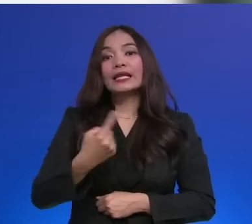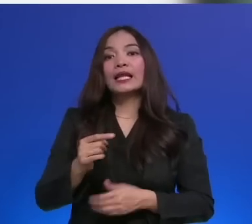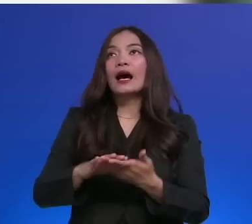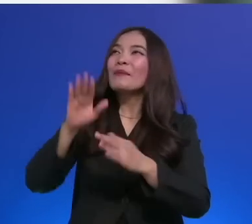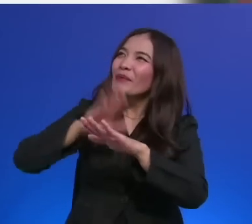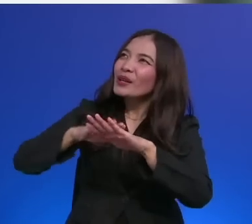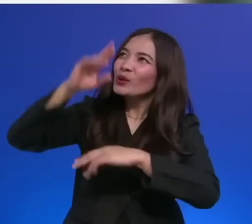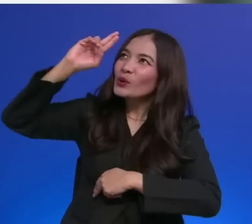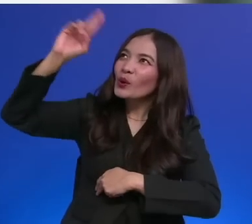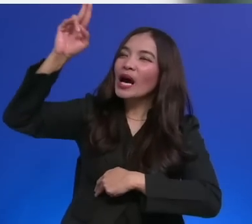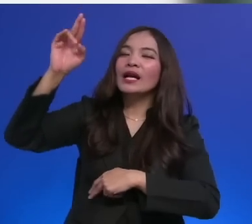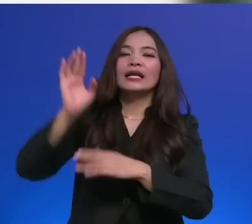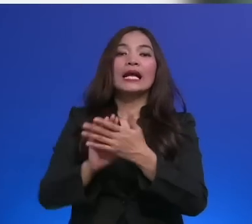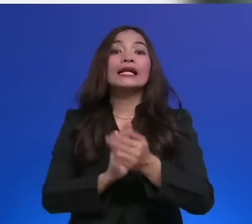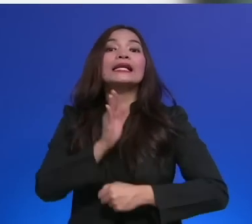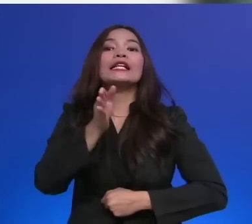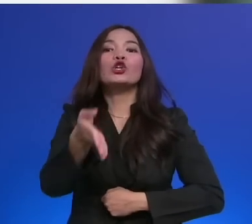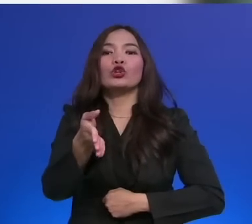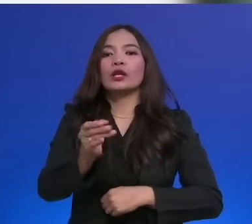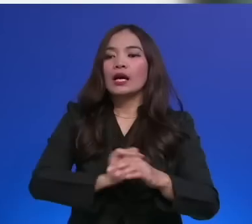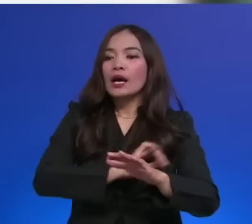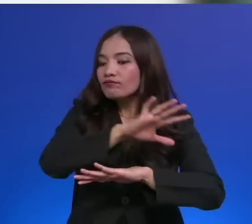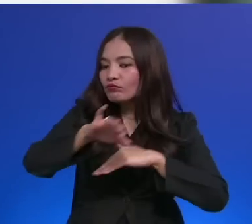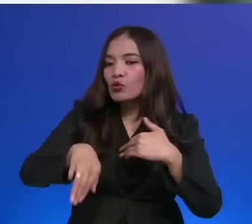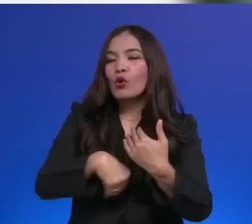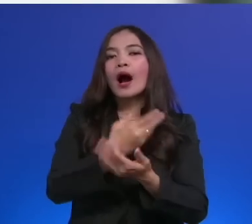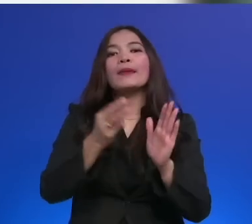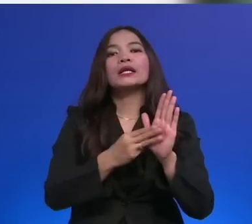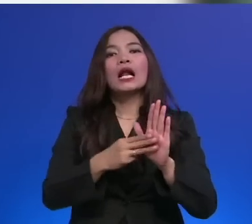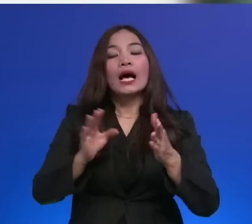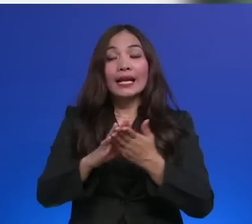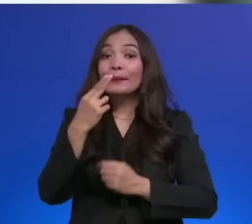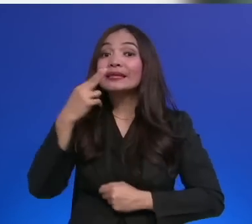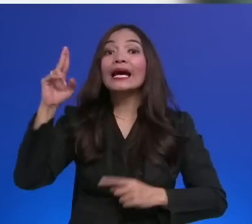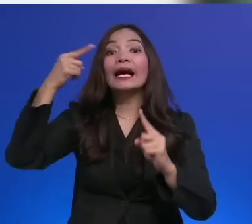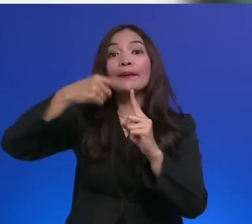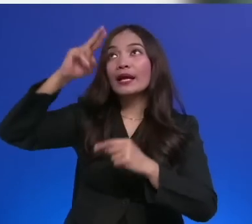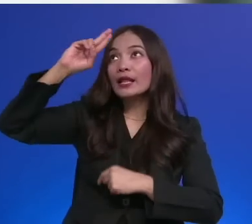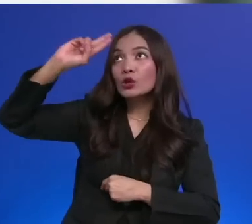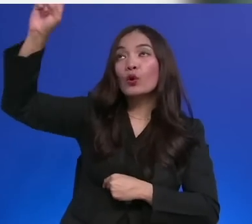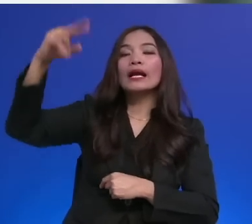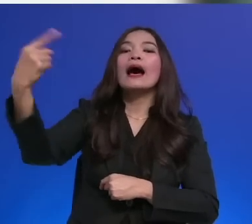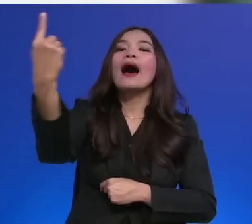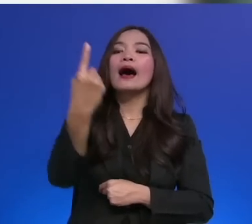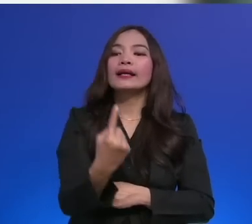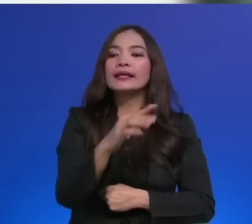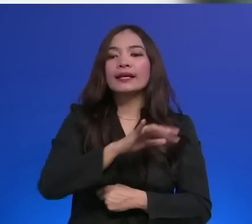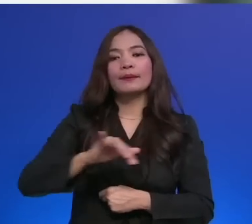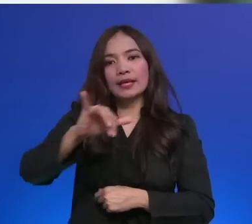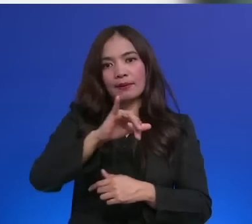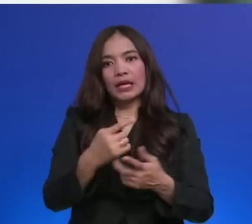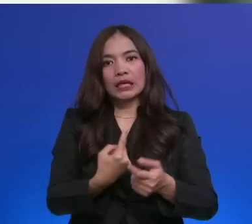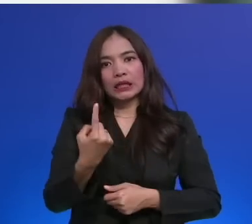Tuhan dan mempercayai bahwa Tuhan itu hidup, Tuhan itu hadir. Nah, seringkali